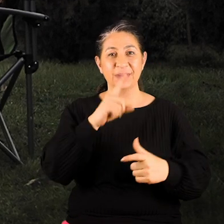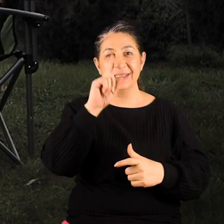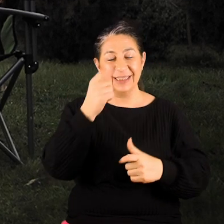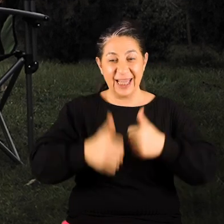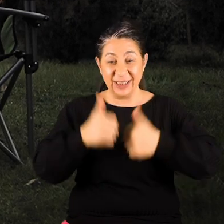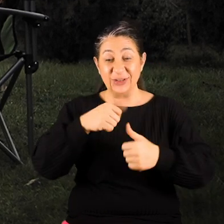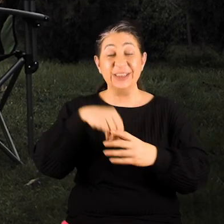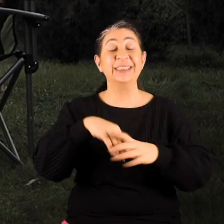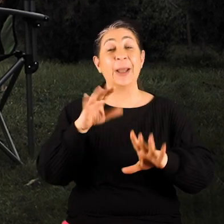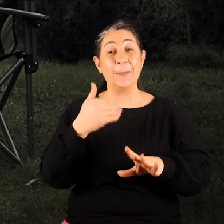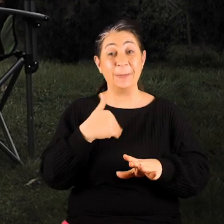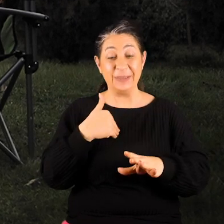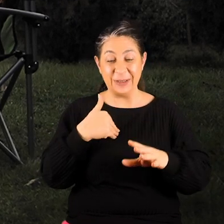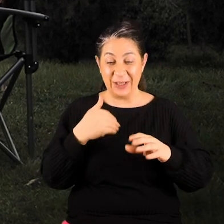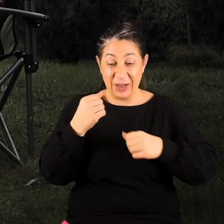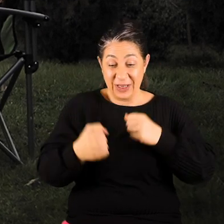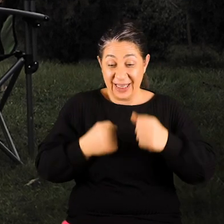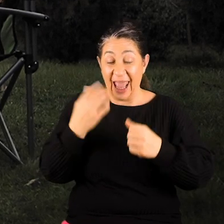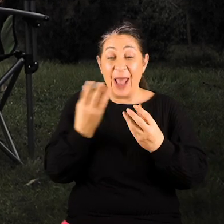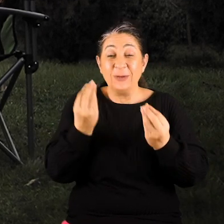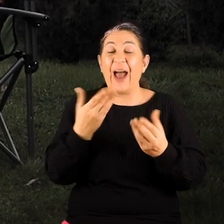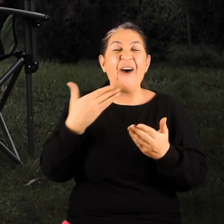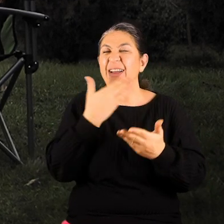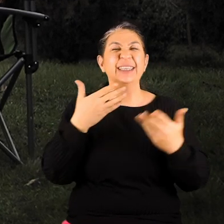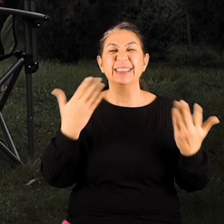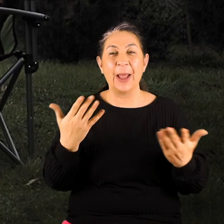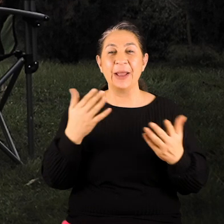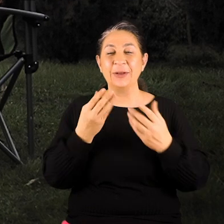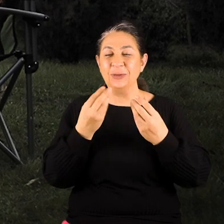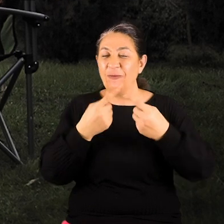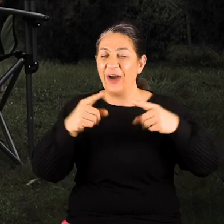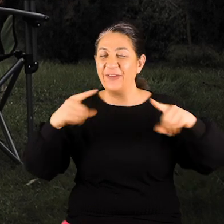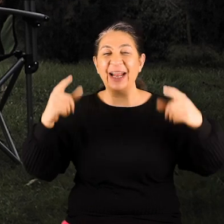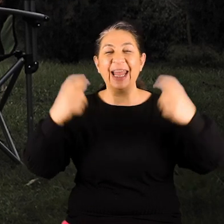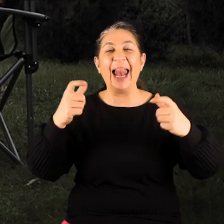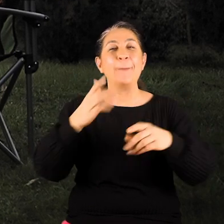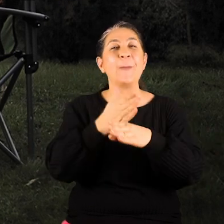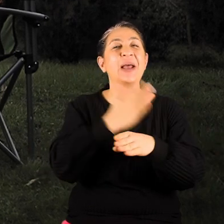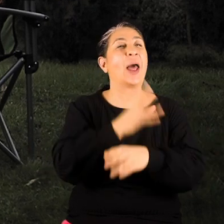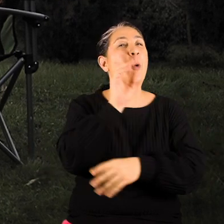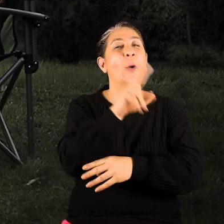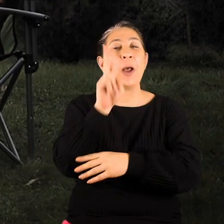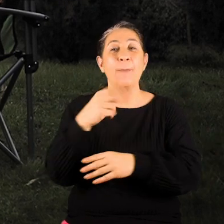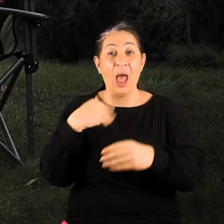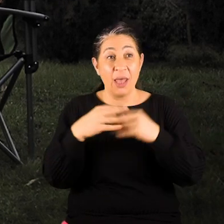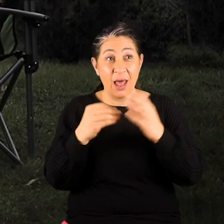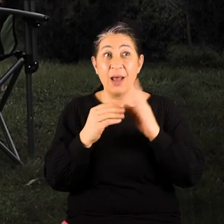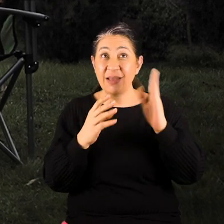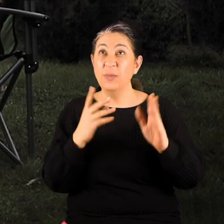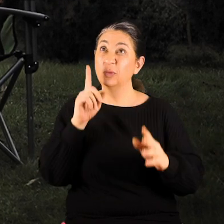Sadece yarış için değil. İşte bizim mobilitenin en güzel kattıkları şeylerden biri. Değişik memleketler görüyoruz açıkçası. Evet. Ya ben hayatımda Adana'ya gider